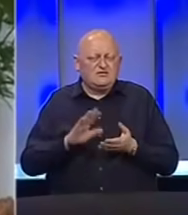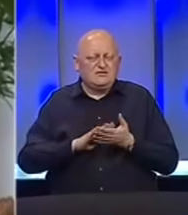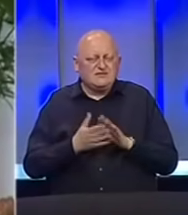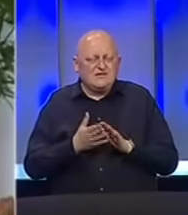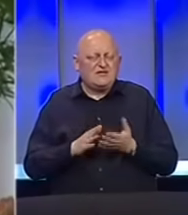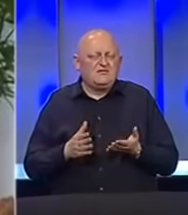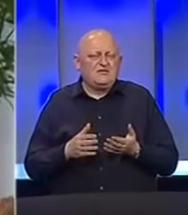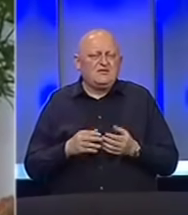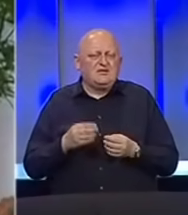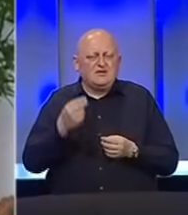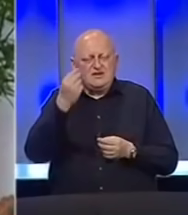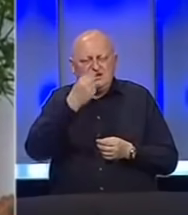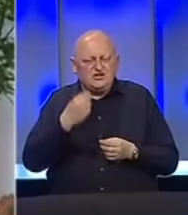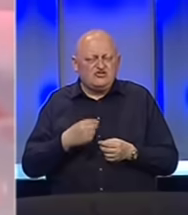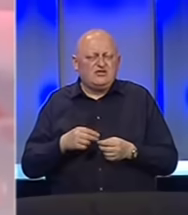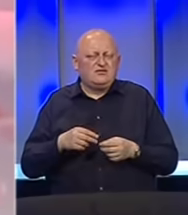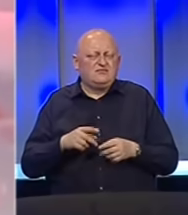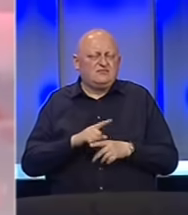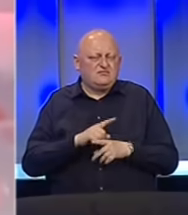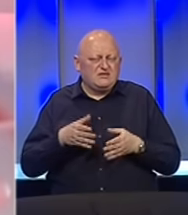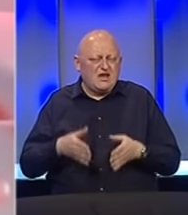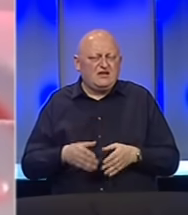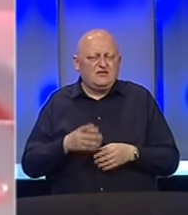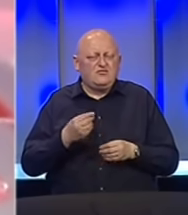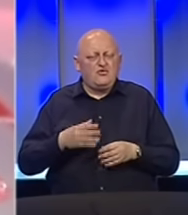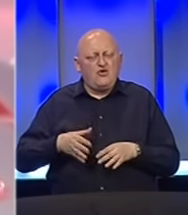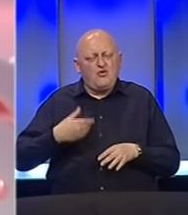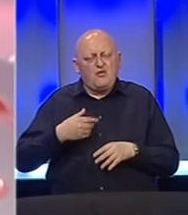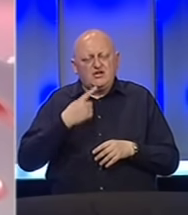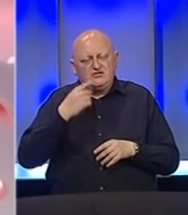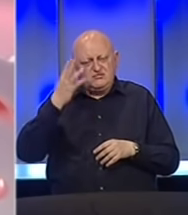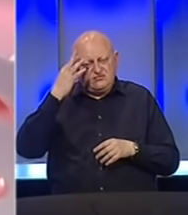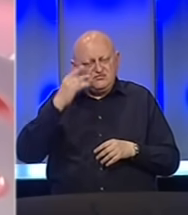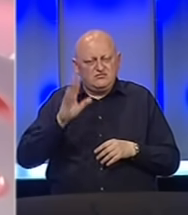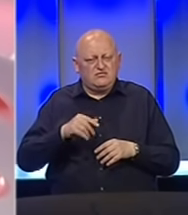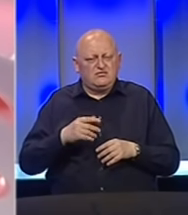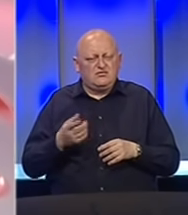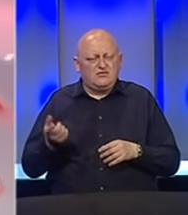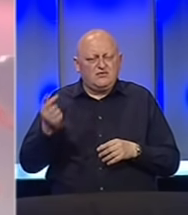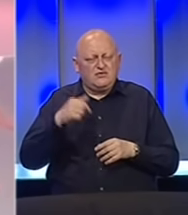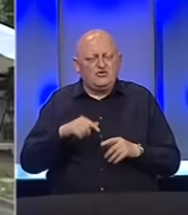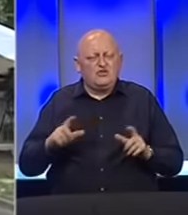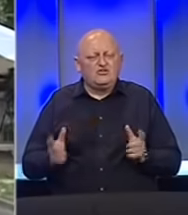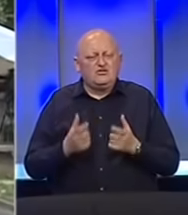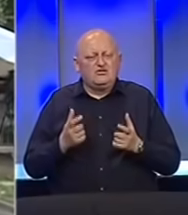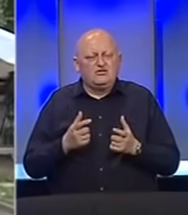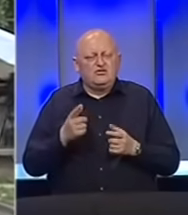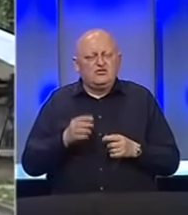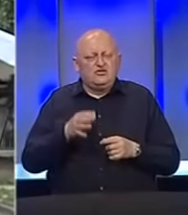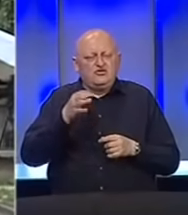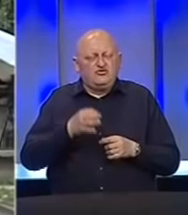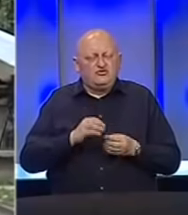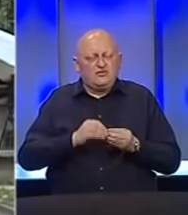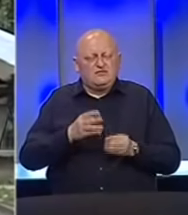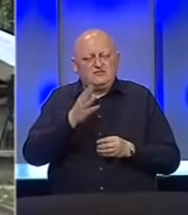od krštenja, sahrana. Dok mnogi mladenci brinu hoće li morati otkazati na dolazeće svadbe, iz županijskog